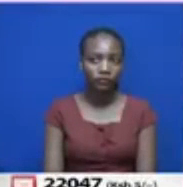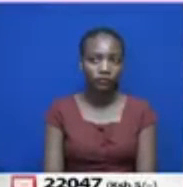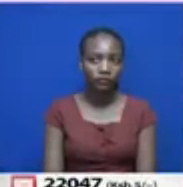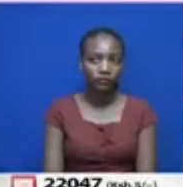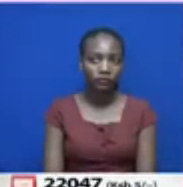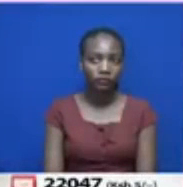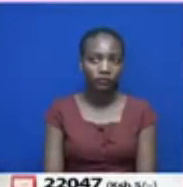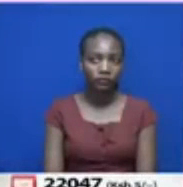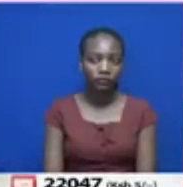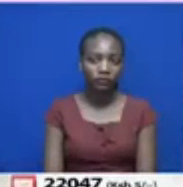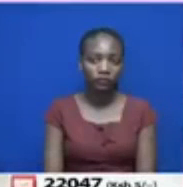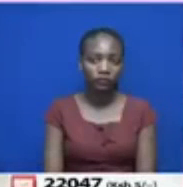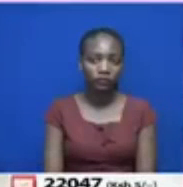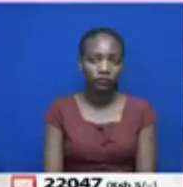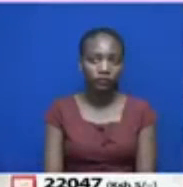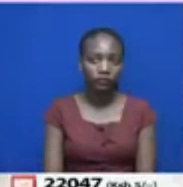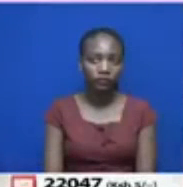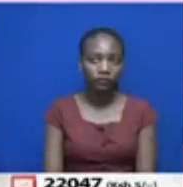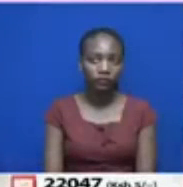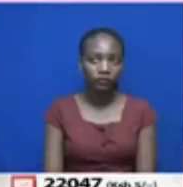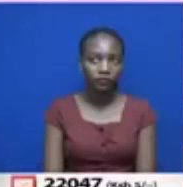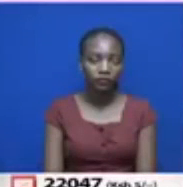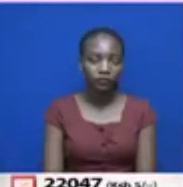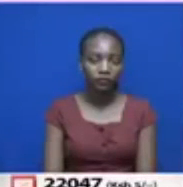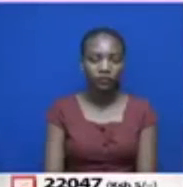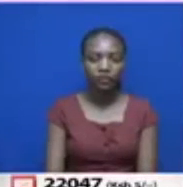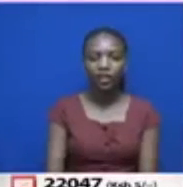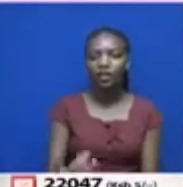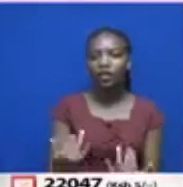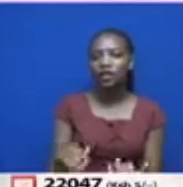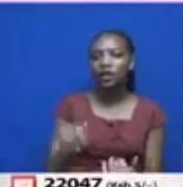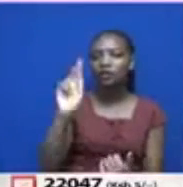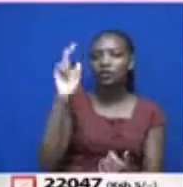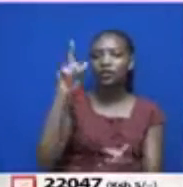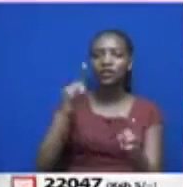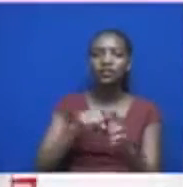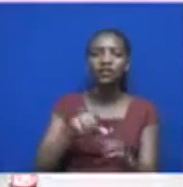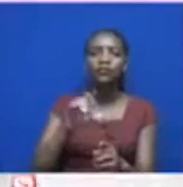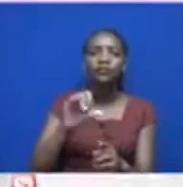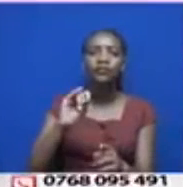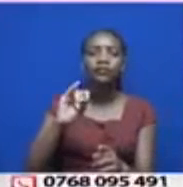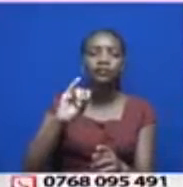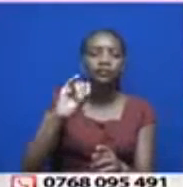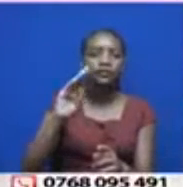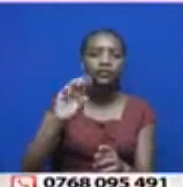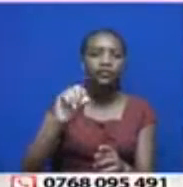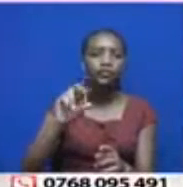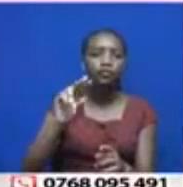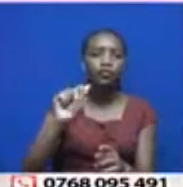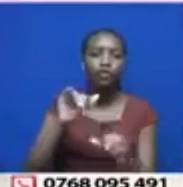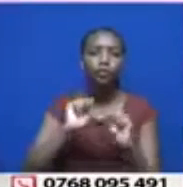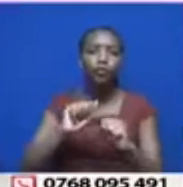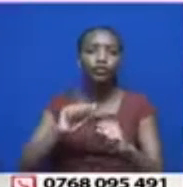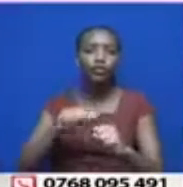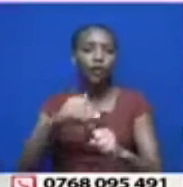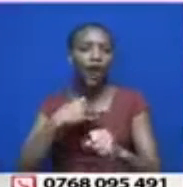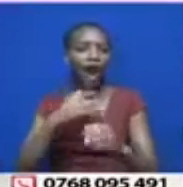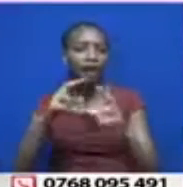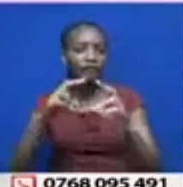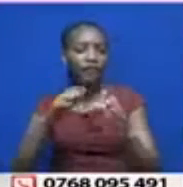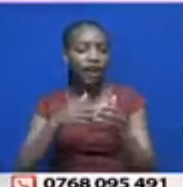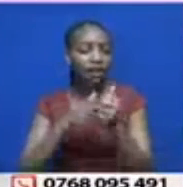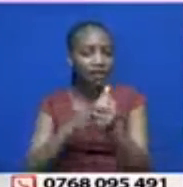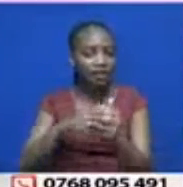Sawa. Na sasa hivi Kenya na Djibouti zitakuwa zinawania kiti cha umoja wa kimataifa, kiti kile